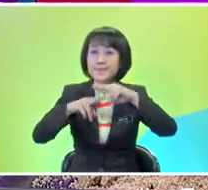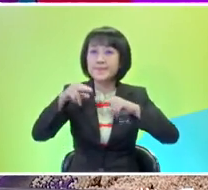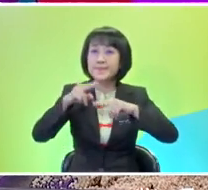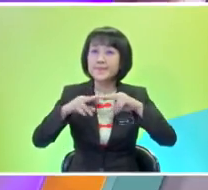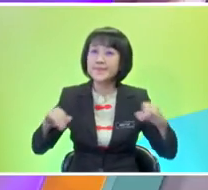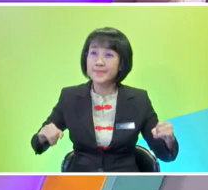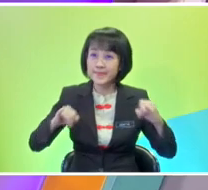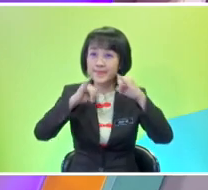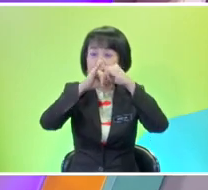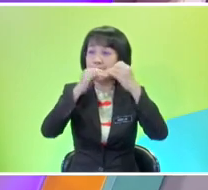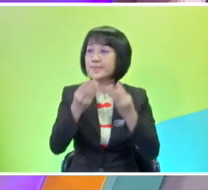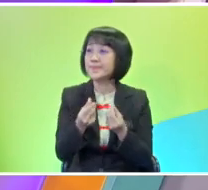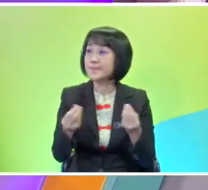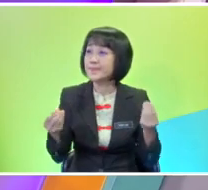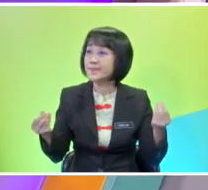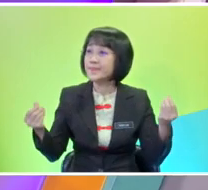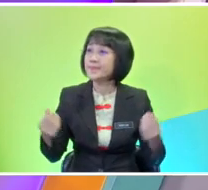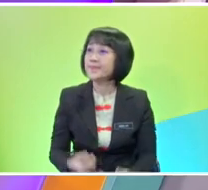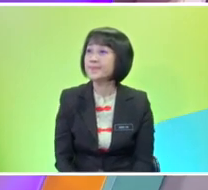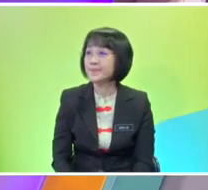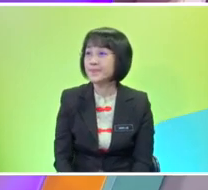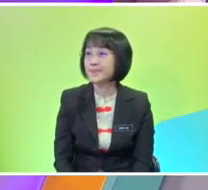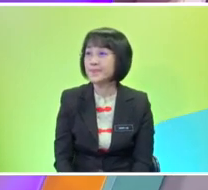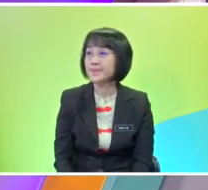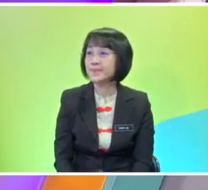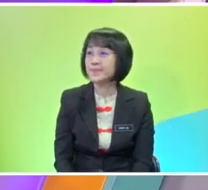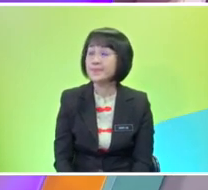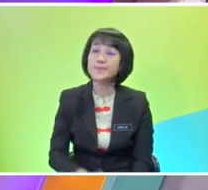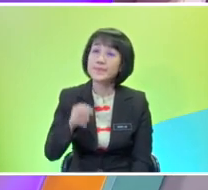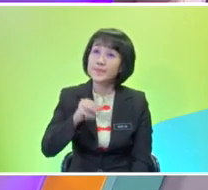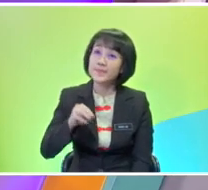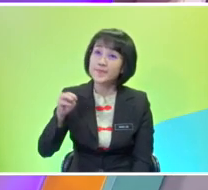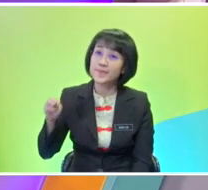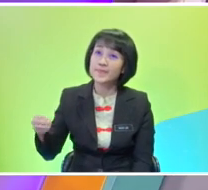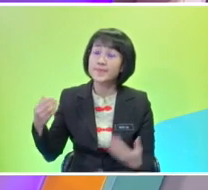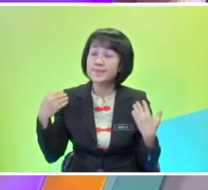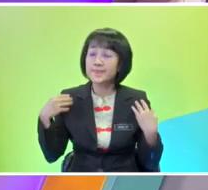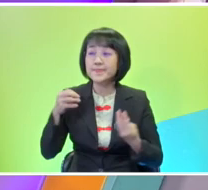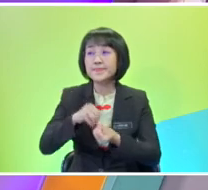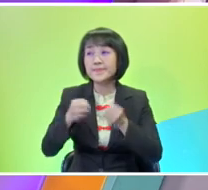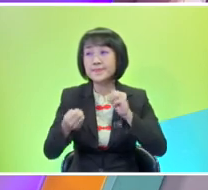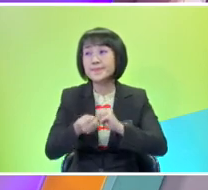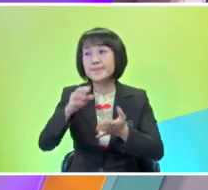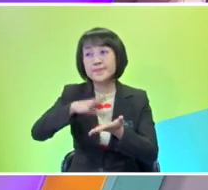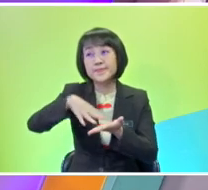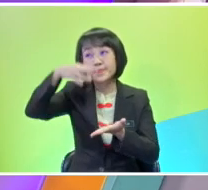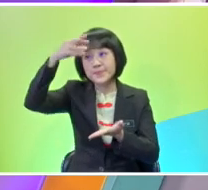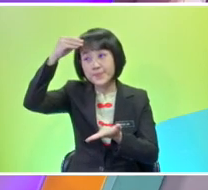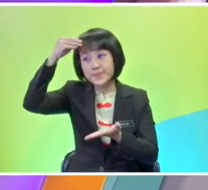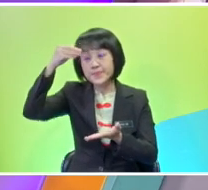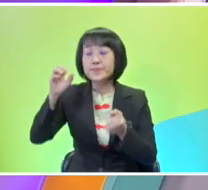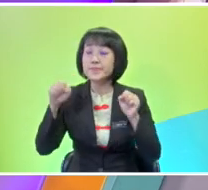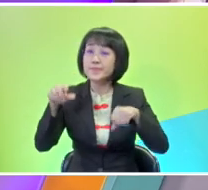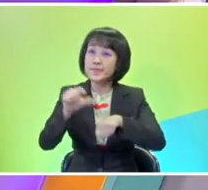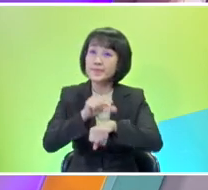untuk eee murid-murid yang apa mempunyai masalah pembelajaran jadi boleh menggunakan eh apa nih terapi pase